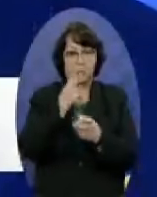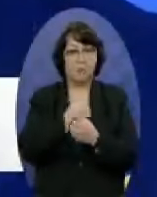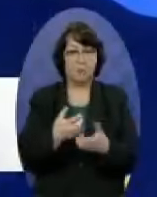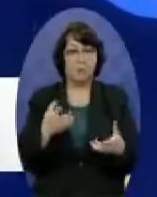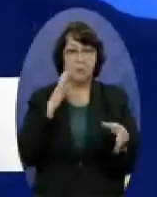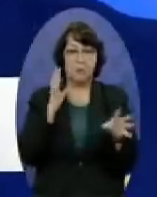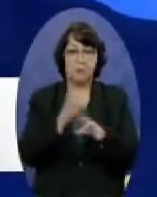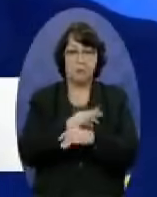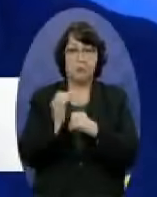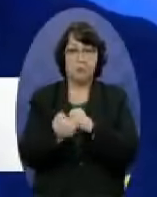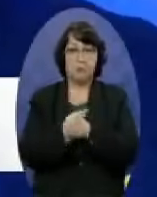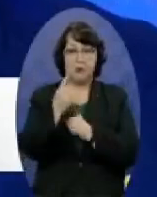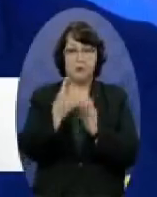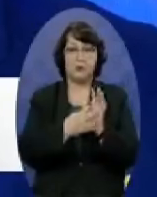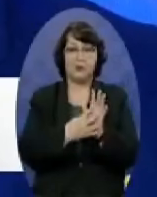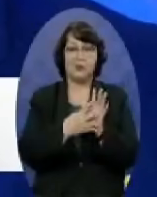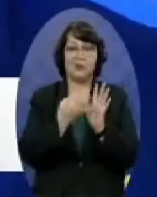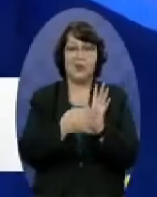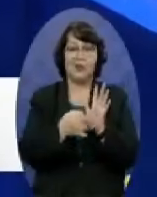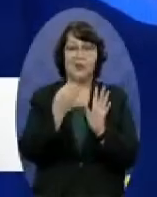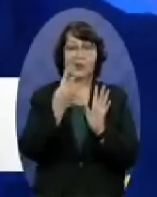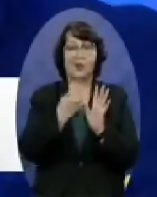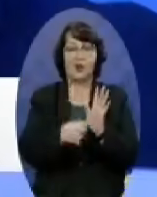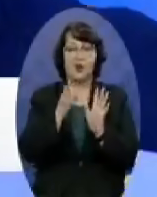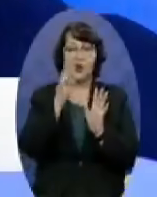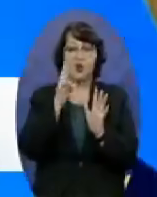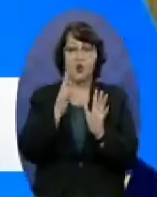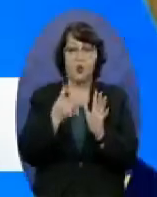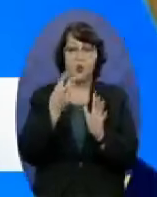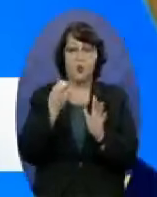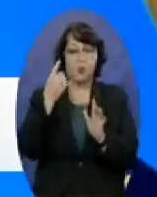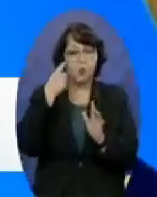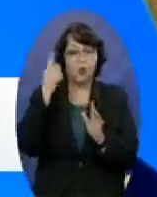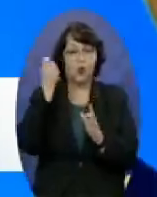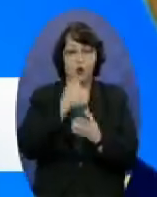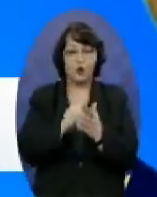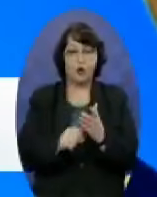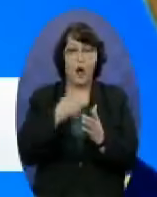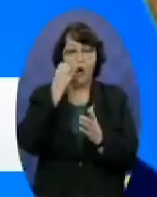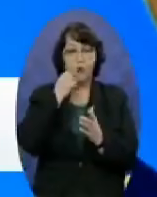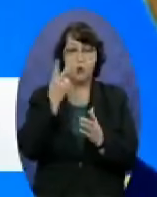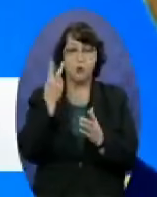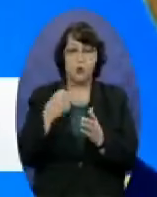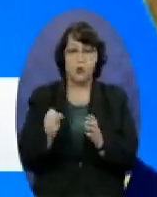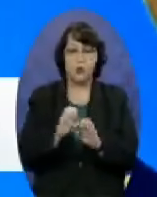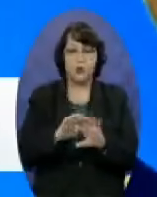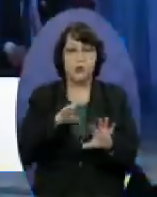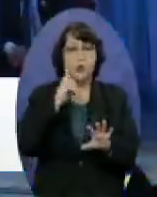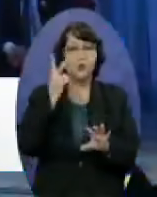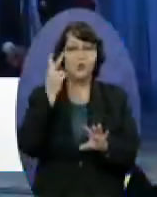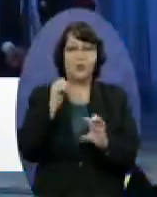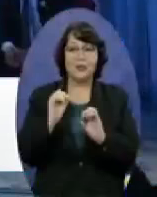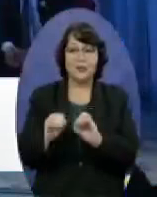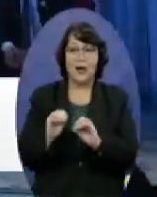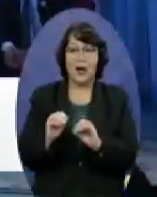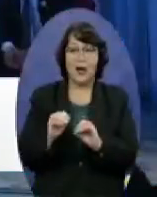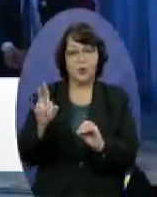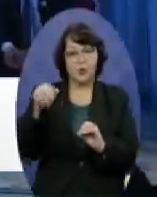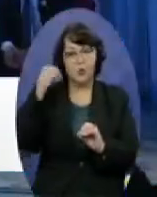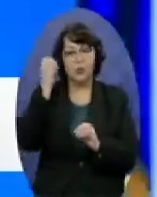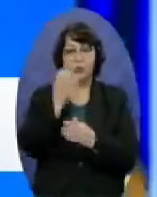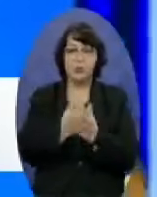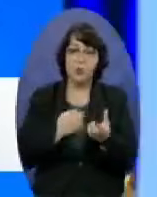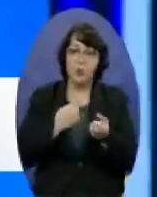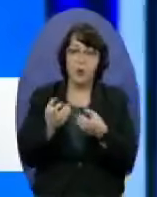байна. 1989 оны үе үеийн зохиолч яруу найрагчид Ахмад үеийн төлөөлөл оролцож залуу үедээ зааж сургах, дурсамжаасаа